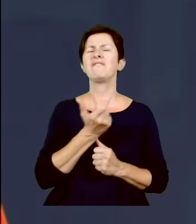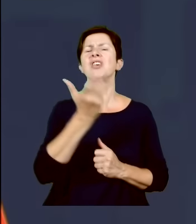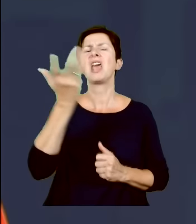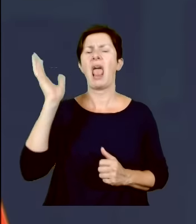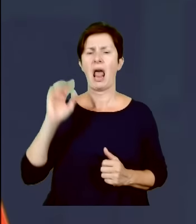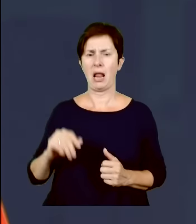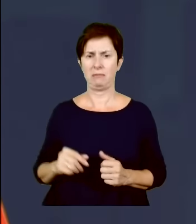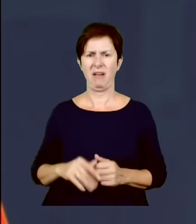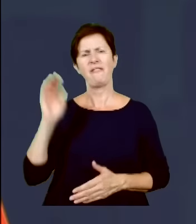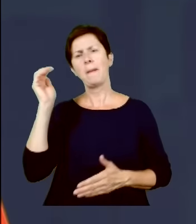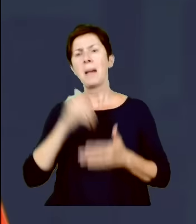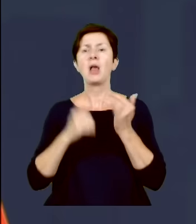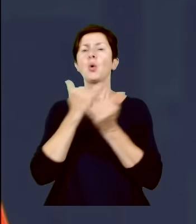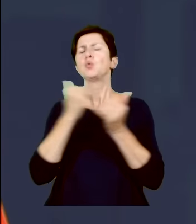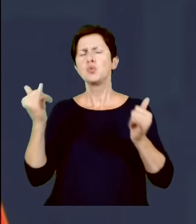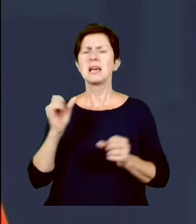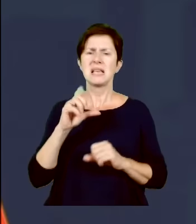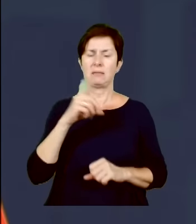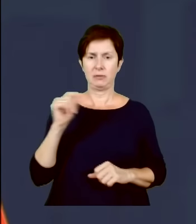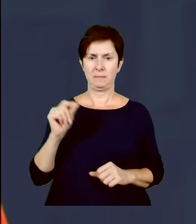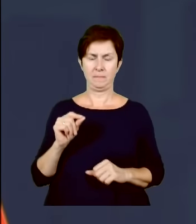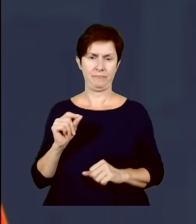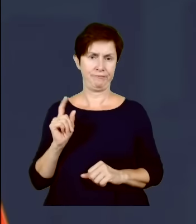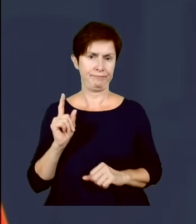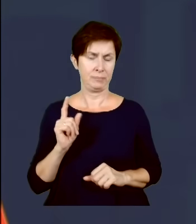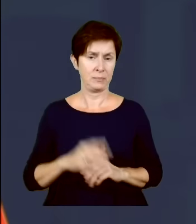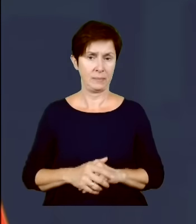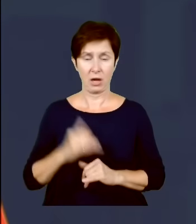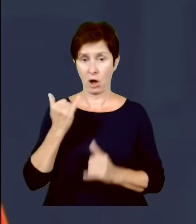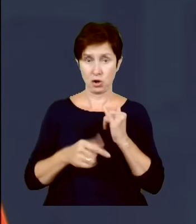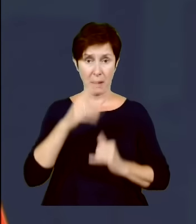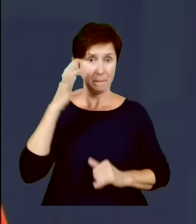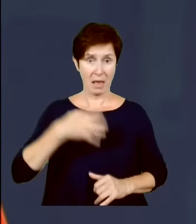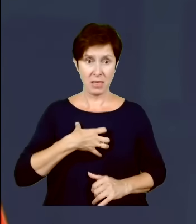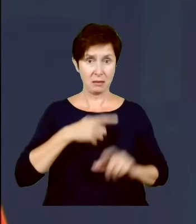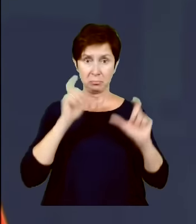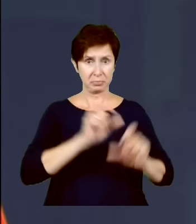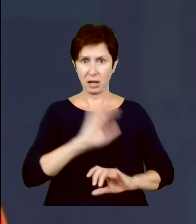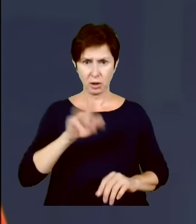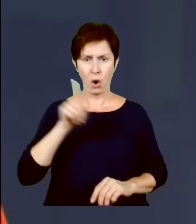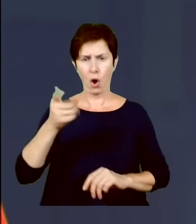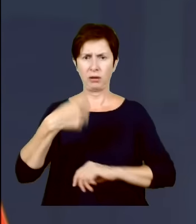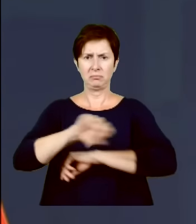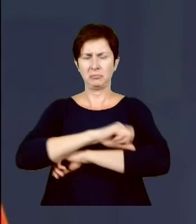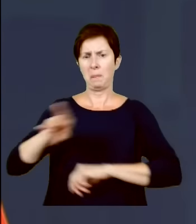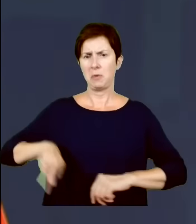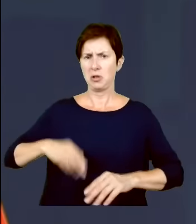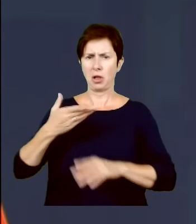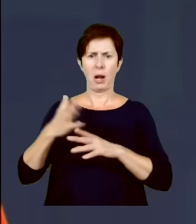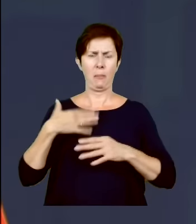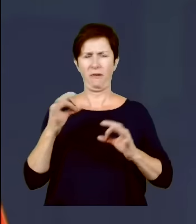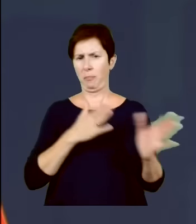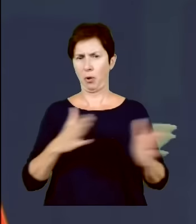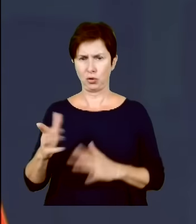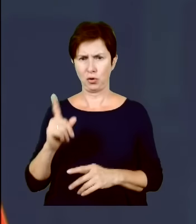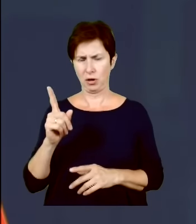zdarzają to z panią dyrektor a nie z tym panem gdyby nie ona on by był wiceministrem byłoby wszystko w porządku i gwarantuję państwu